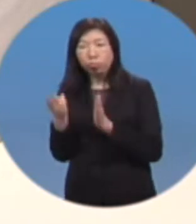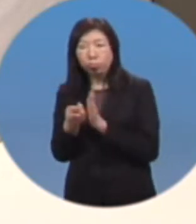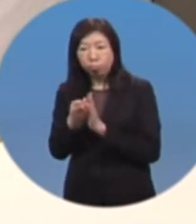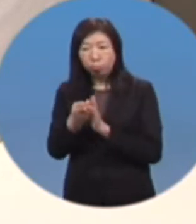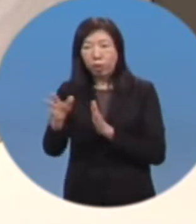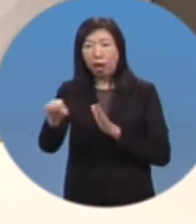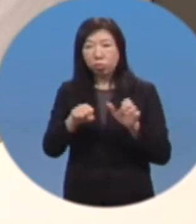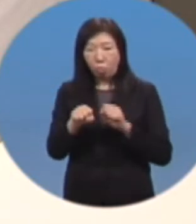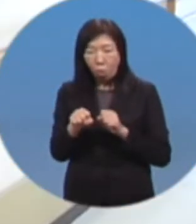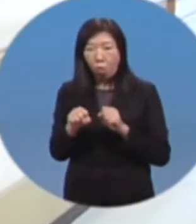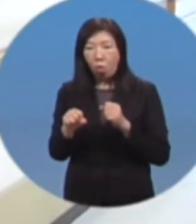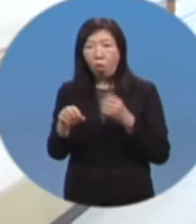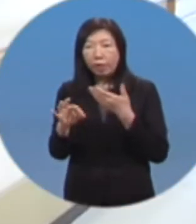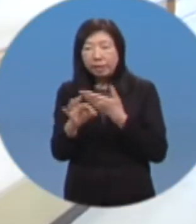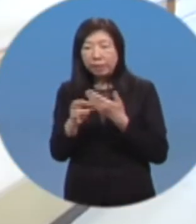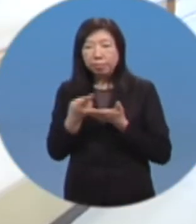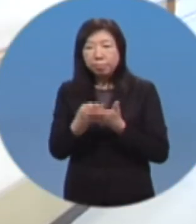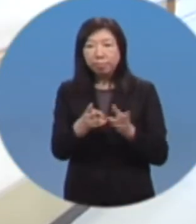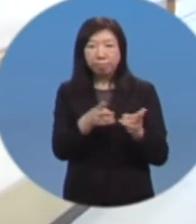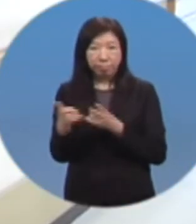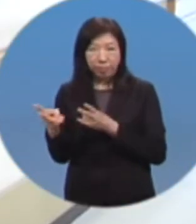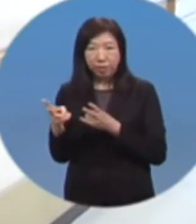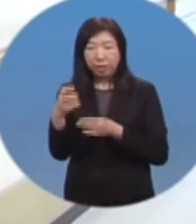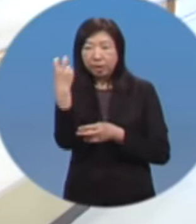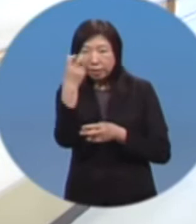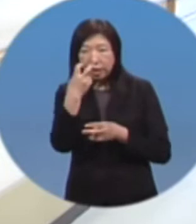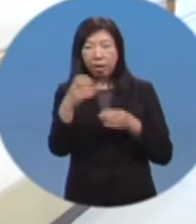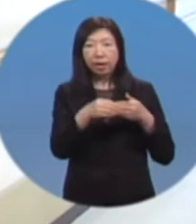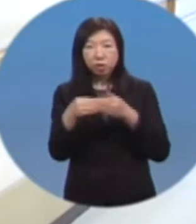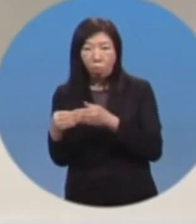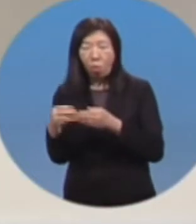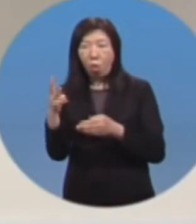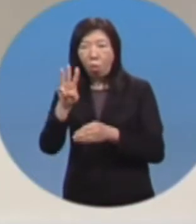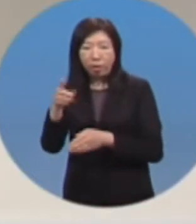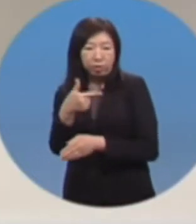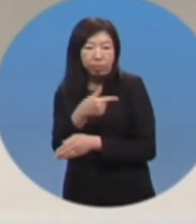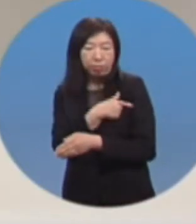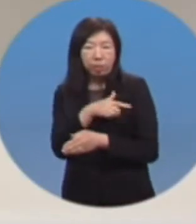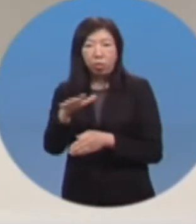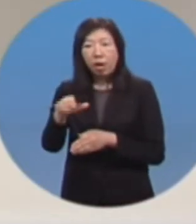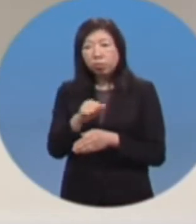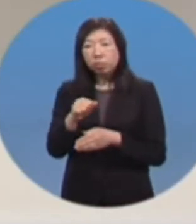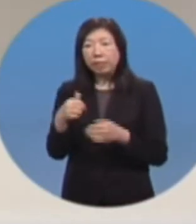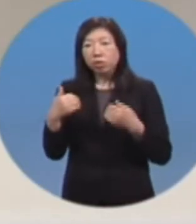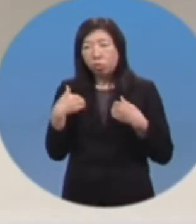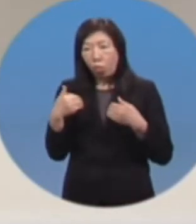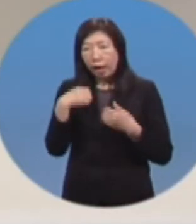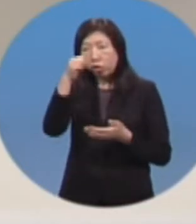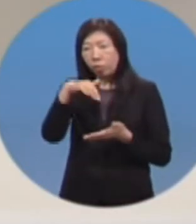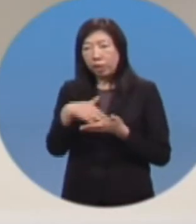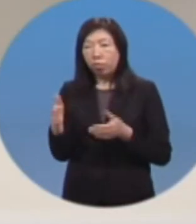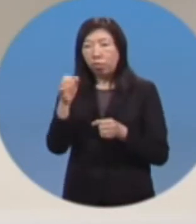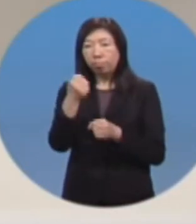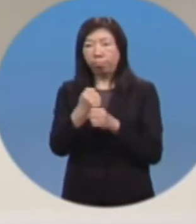保、臨時医療施設の整備、検査・搬送・ワクチン接種体制の確保に必要な経費を計上し